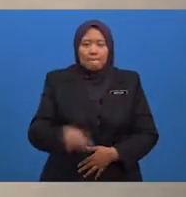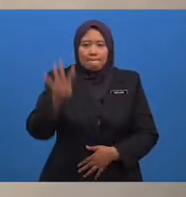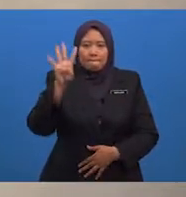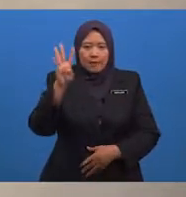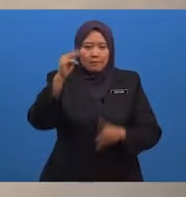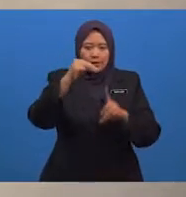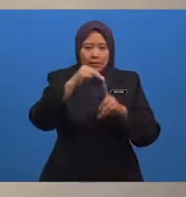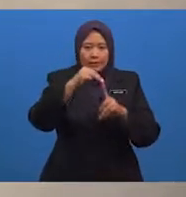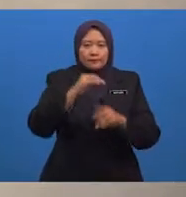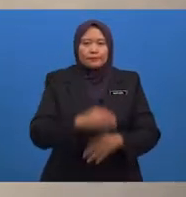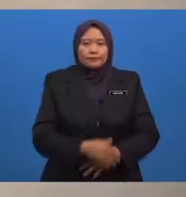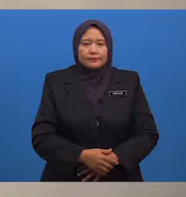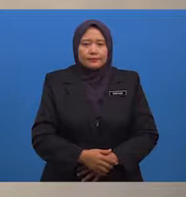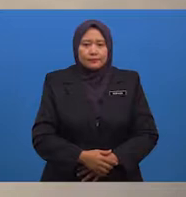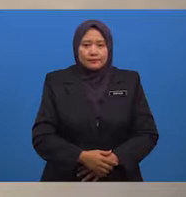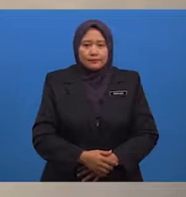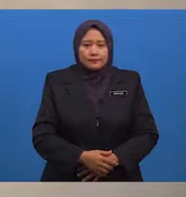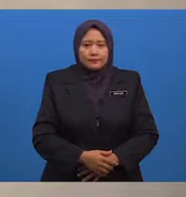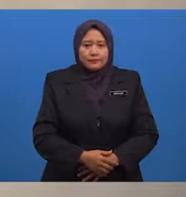markah.